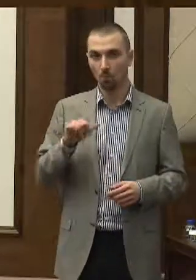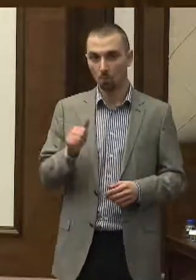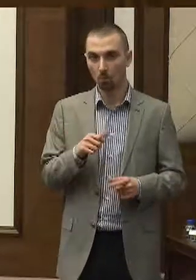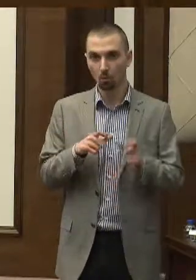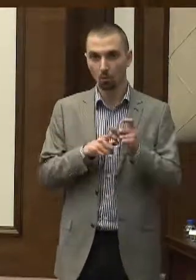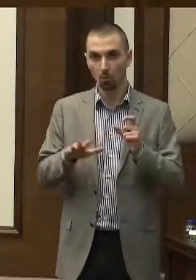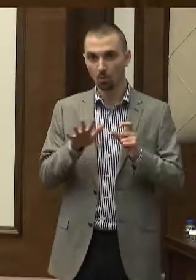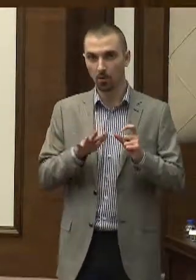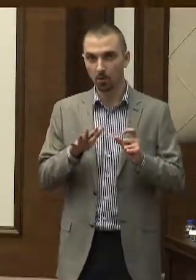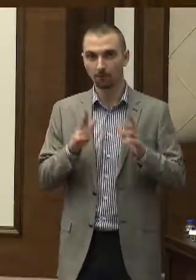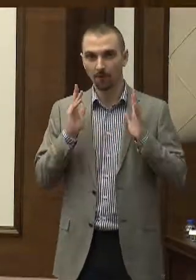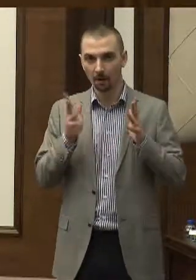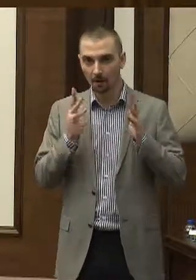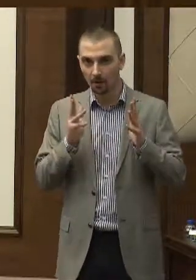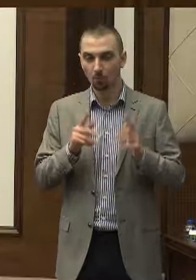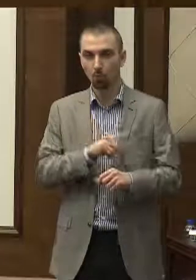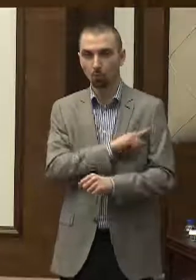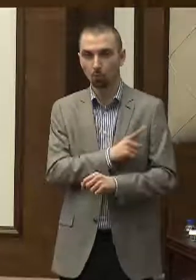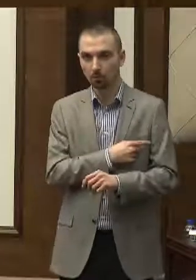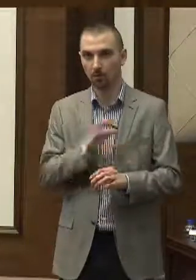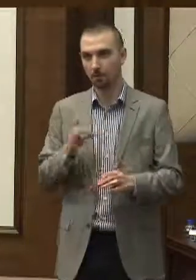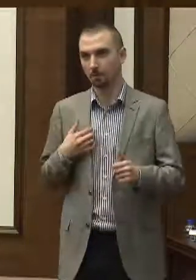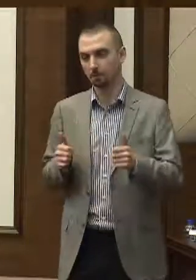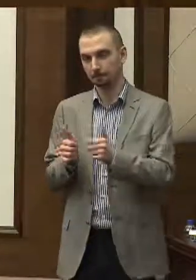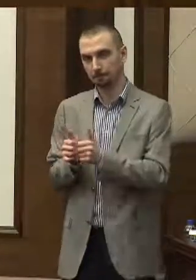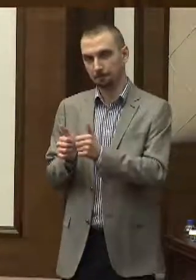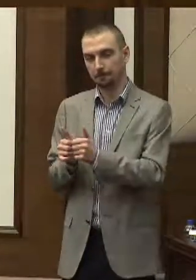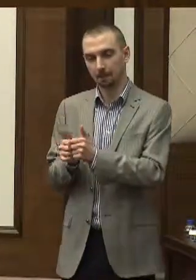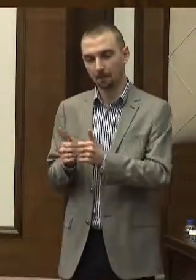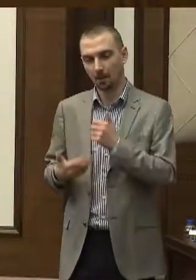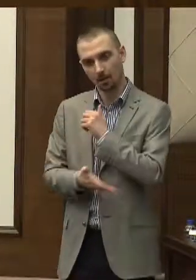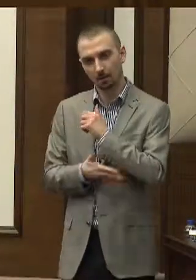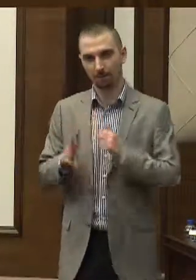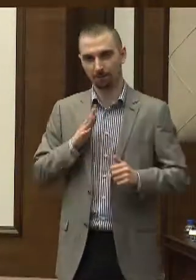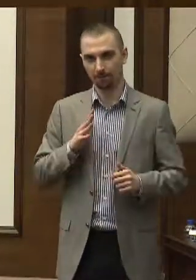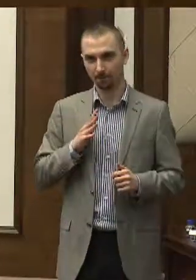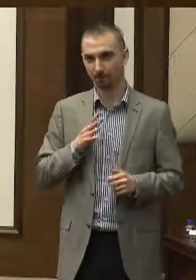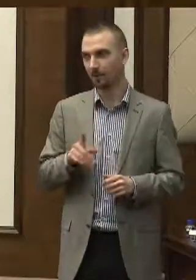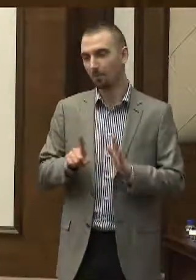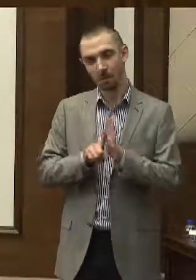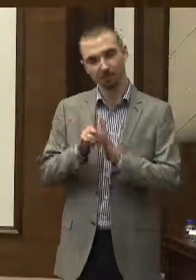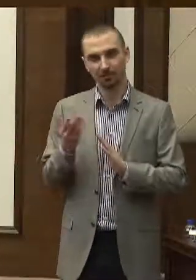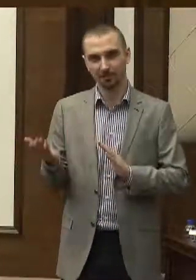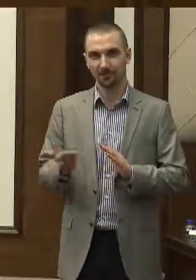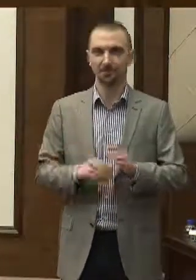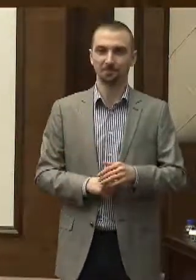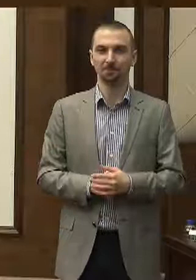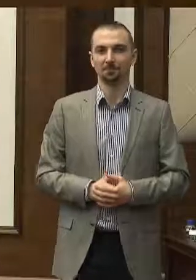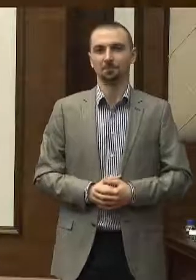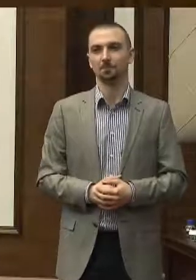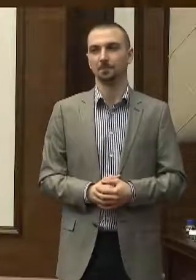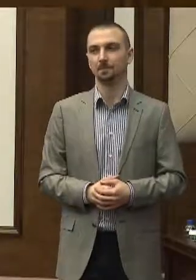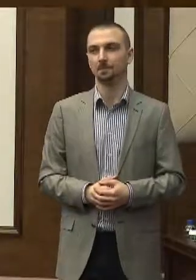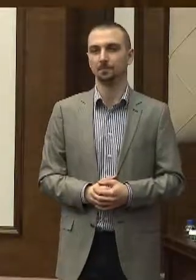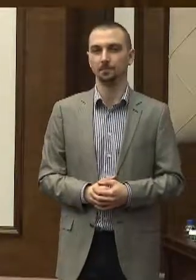sosyal faaliyetlerde gücümüzle yanınızda olduğumuzu bir kez daha teyit etmek istiyorum. Başarılar diliyorum. Sağ olasınız.